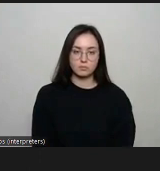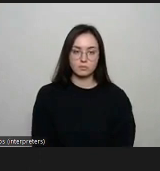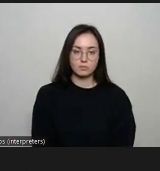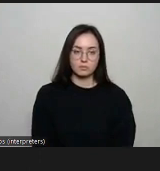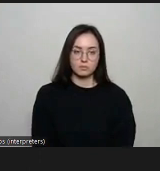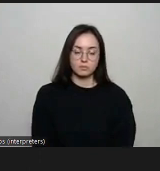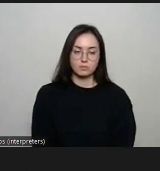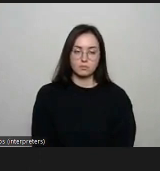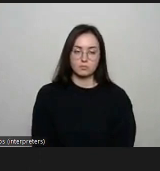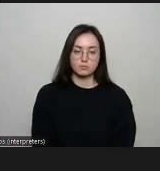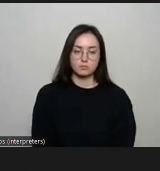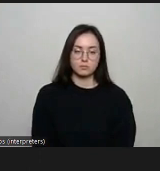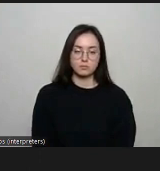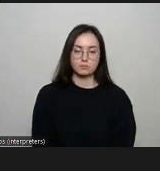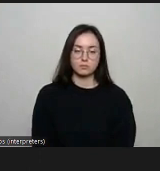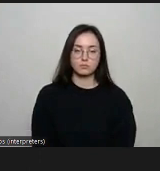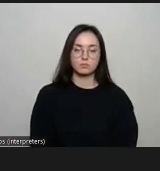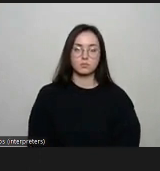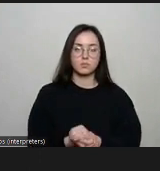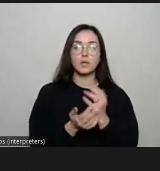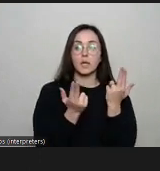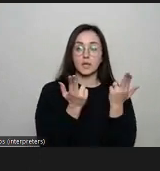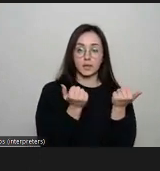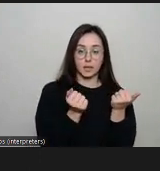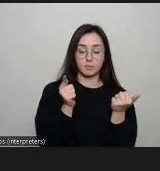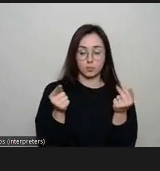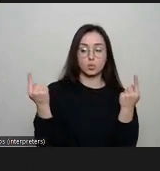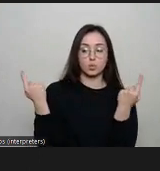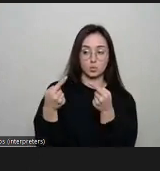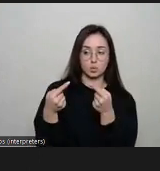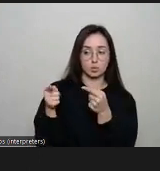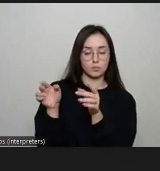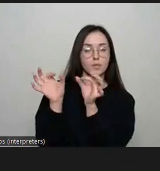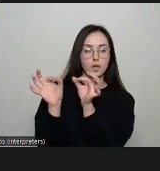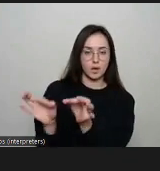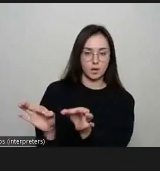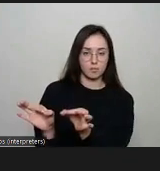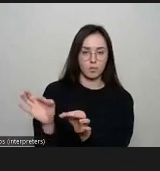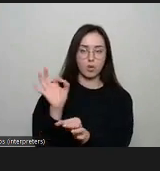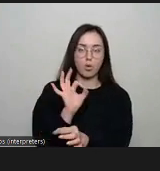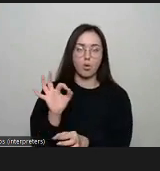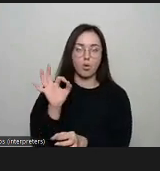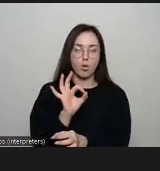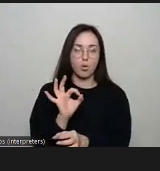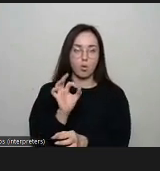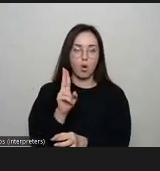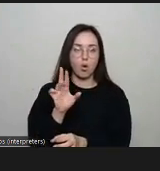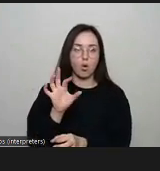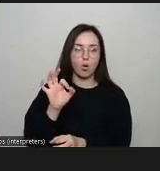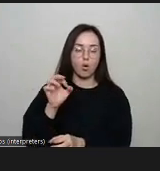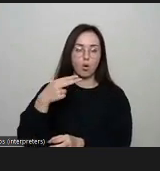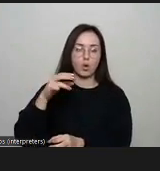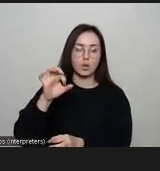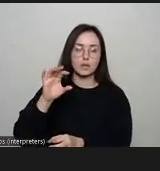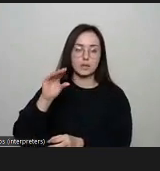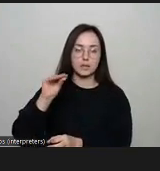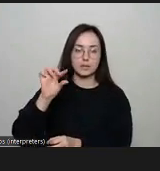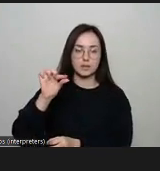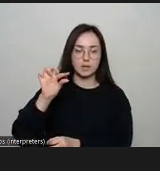I think you're right. I mean you're taip, jūs esate teisi, kalbant apie konceptus. Aš